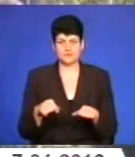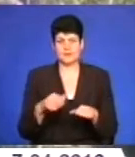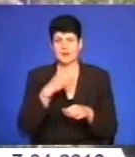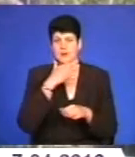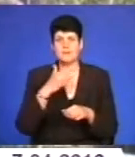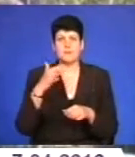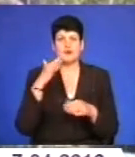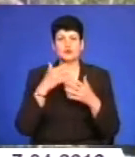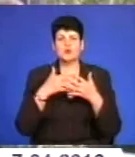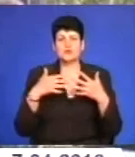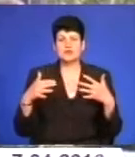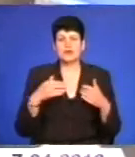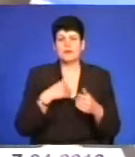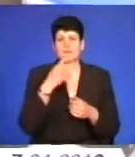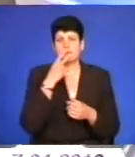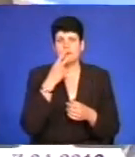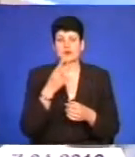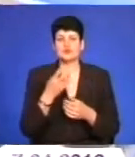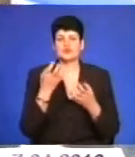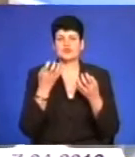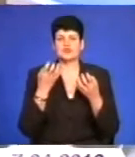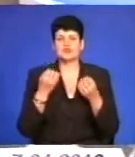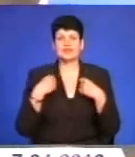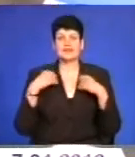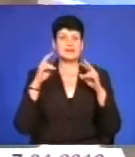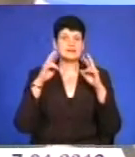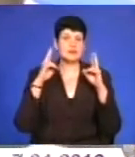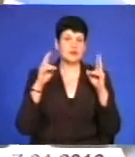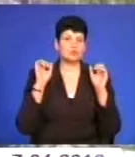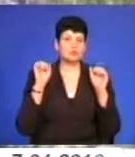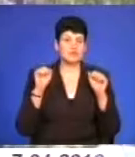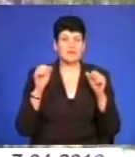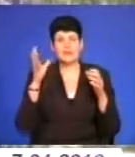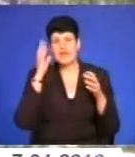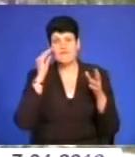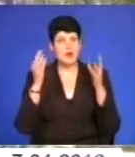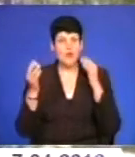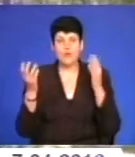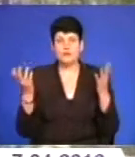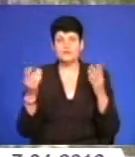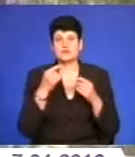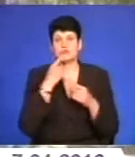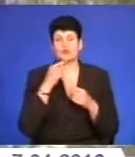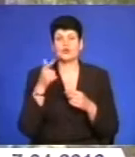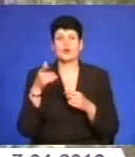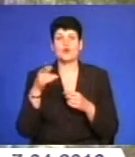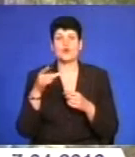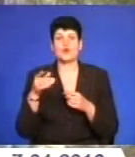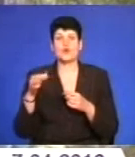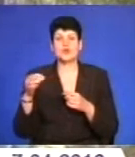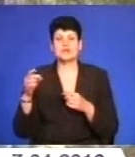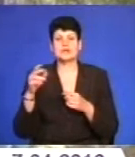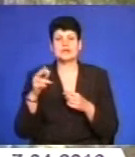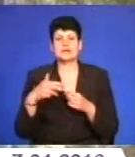Багато речей я бачу, що вони ще чи не знають, чи не враховують. Червоногородський замок має